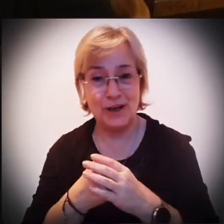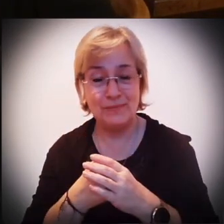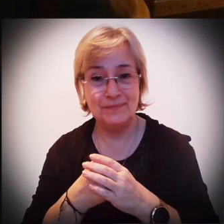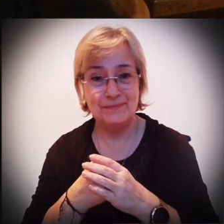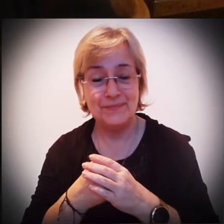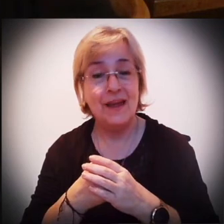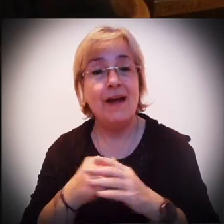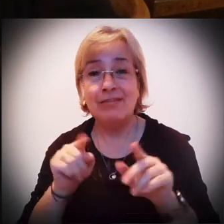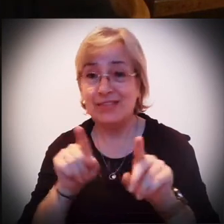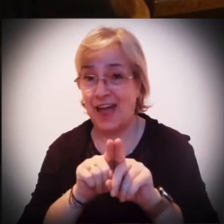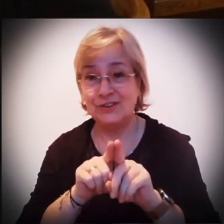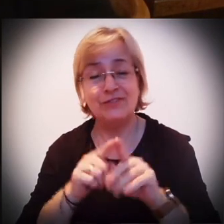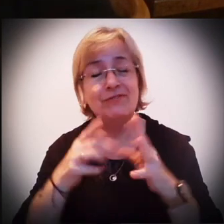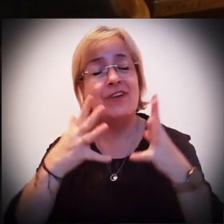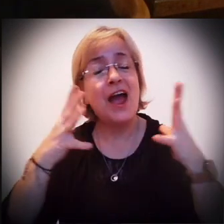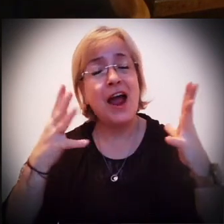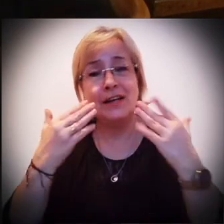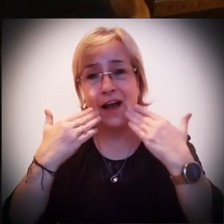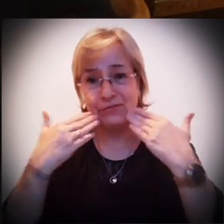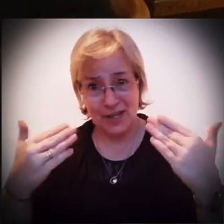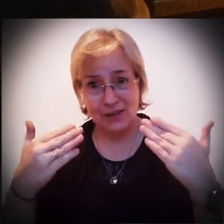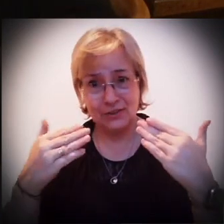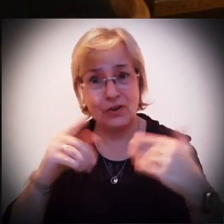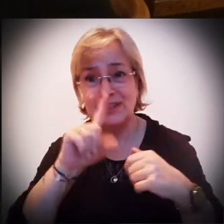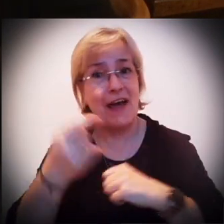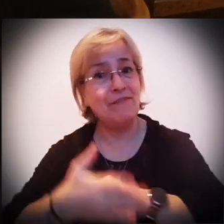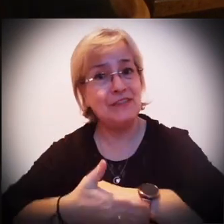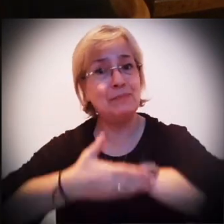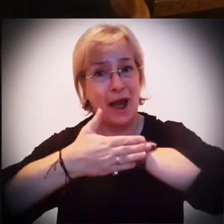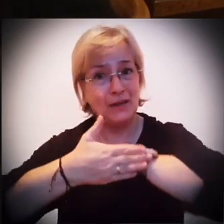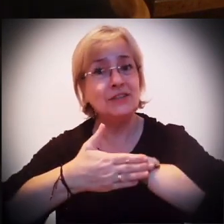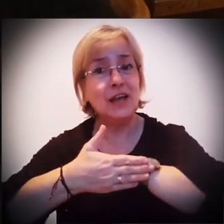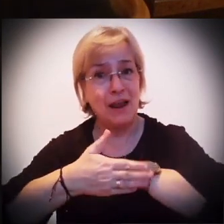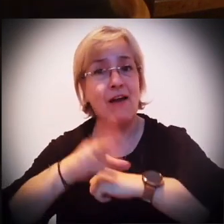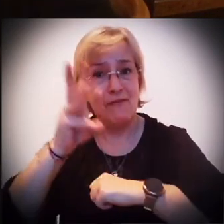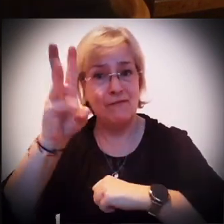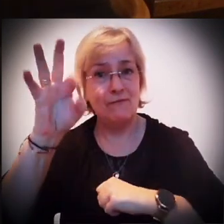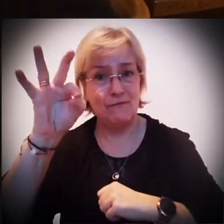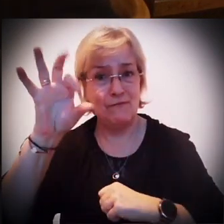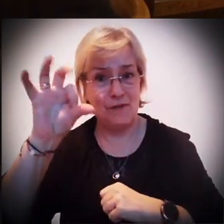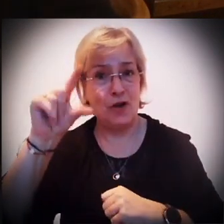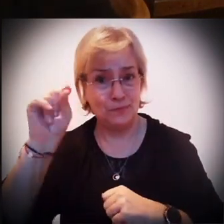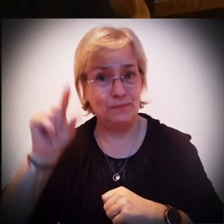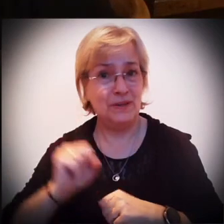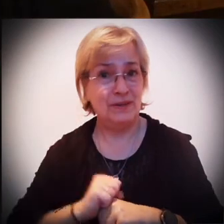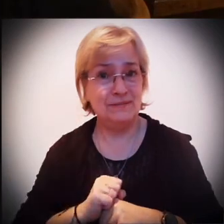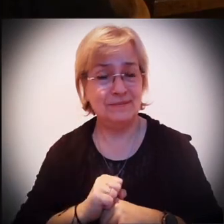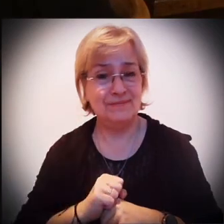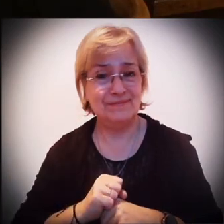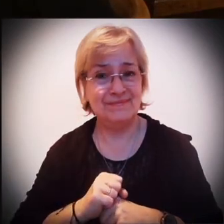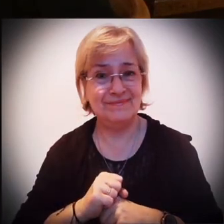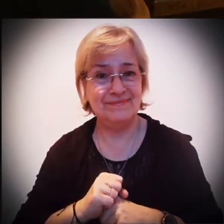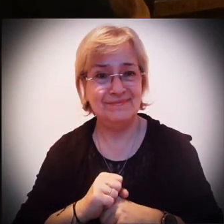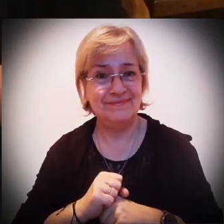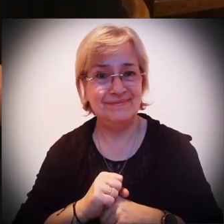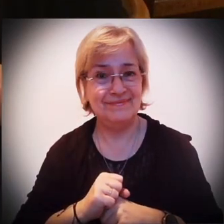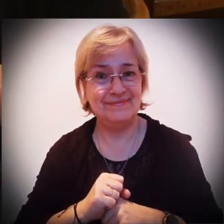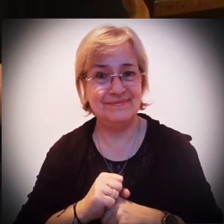z wielką wdzięcznością za to, że wspiera Wielką Orkiestrę Świątecznej Pomocy.